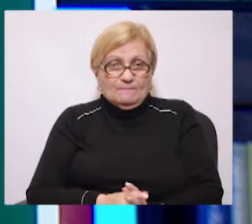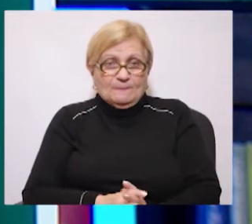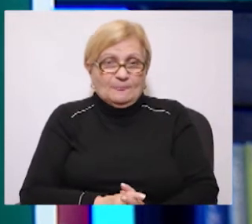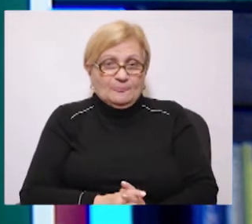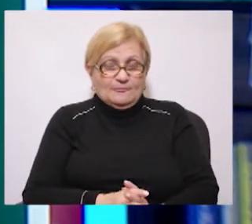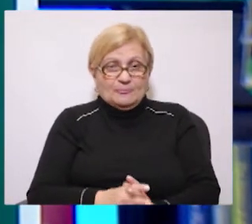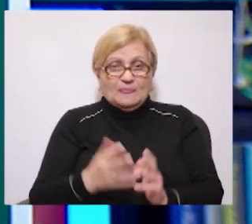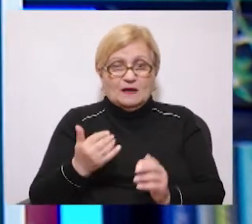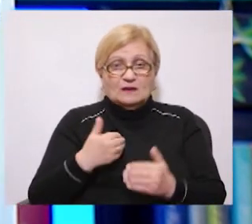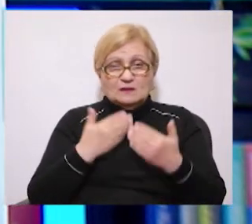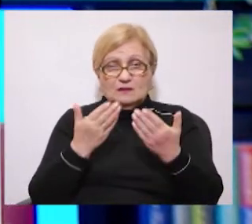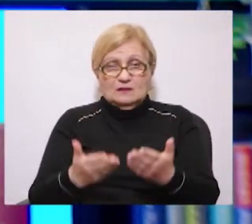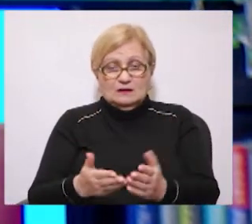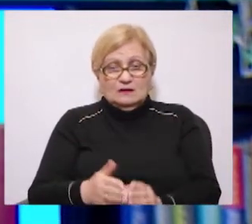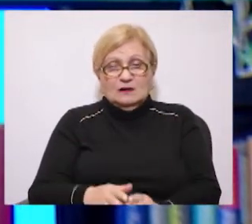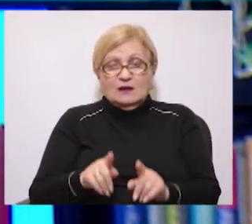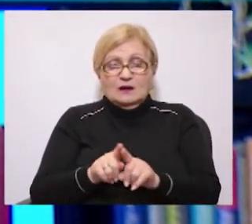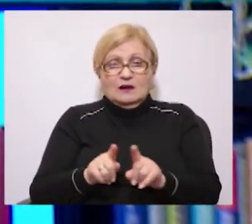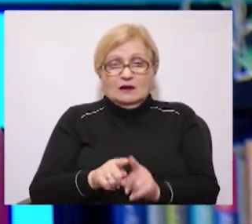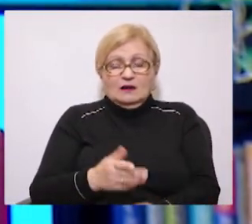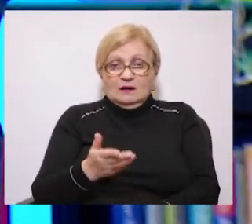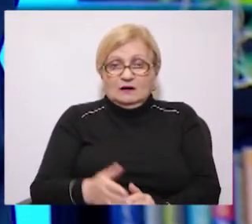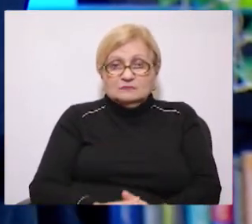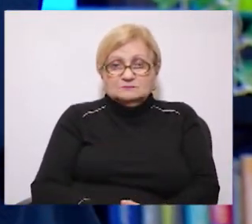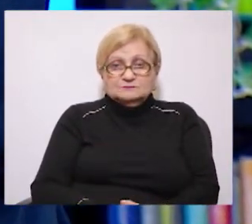ახლა გეკითხებით ასეთ რამეს.